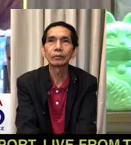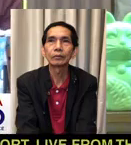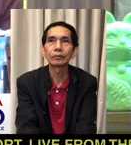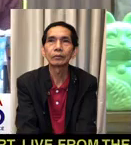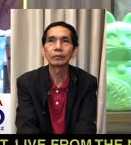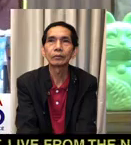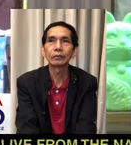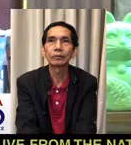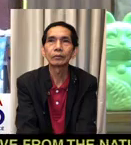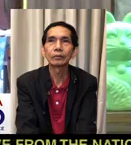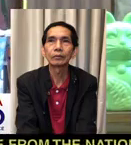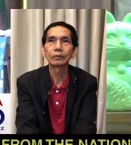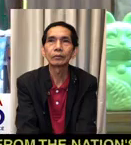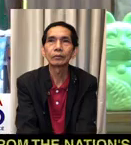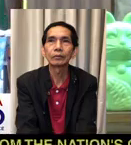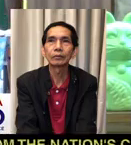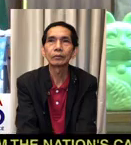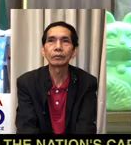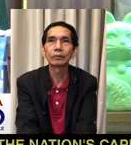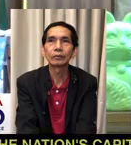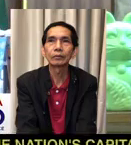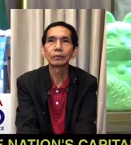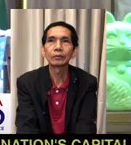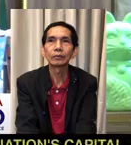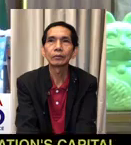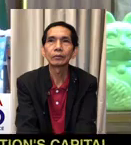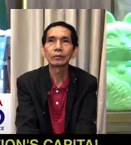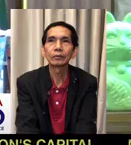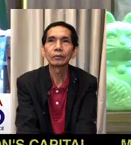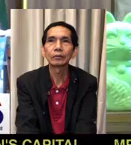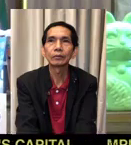Ate, ikaw, bumati ka naman. Maligayang araw ng mga puso.